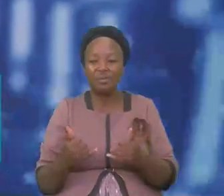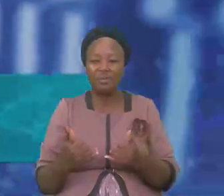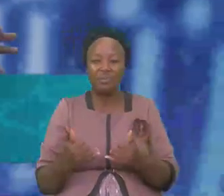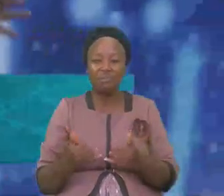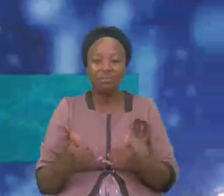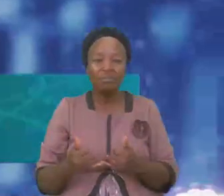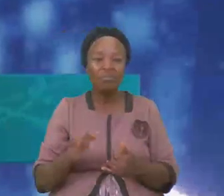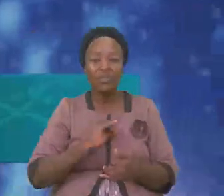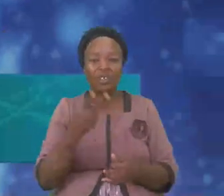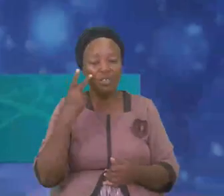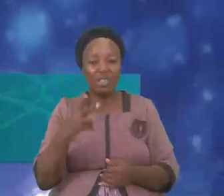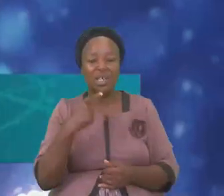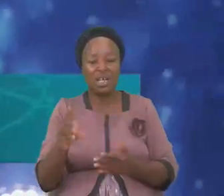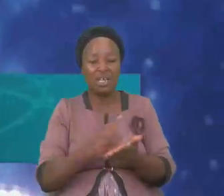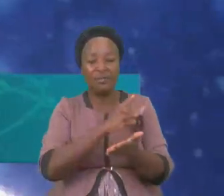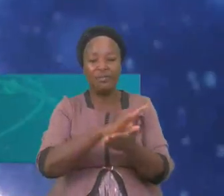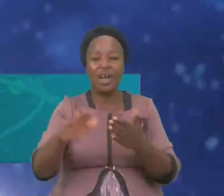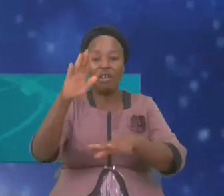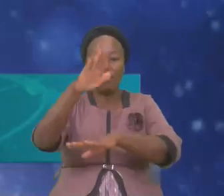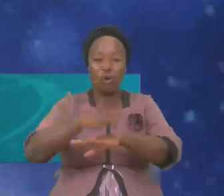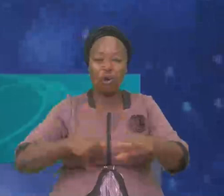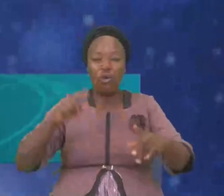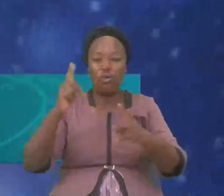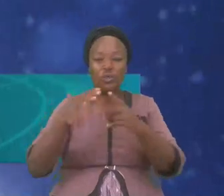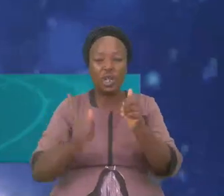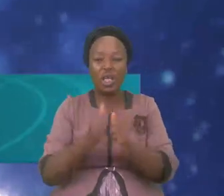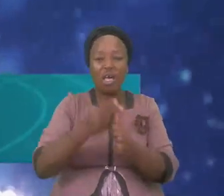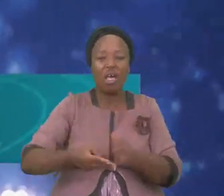Voyons. L'appel divin.